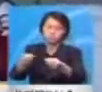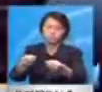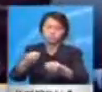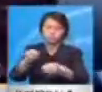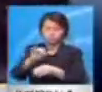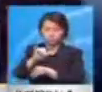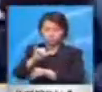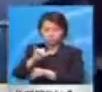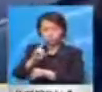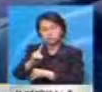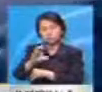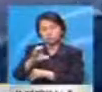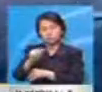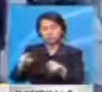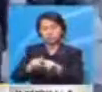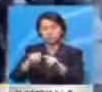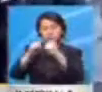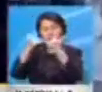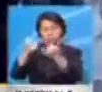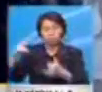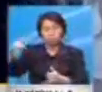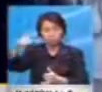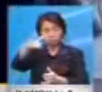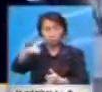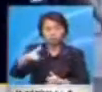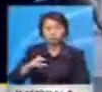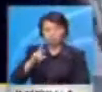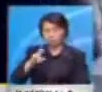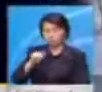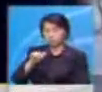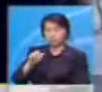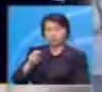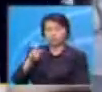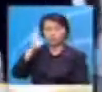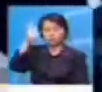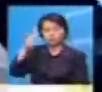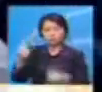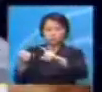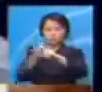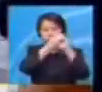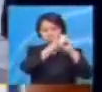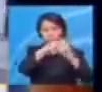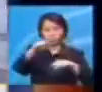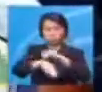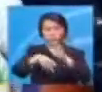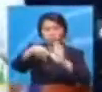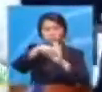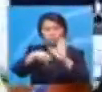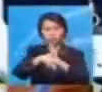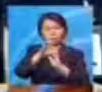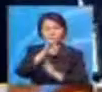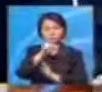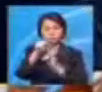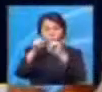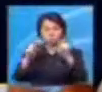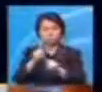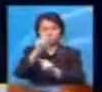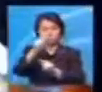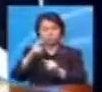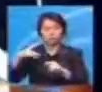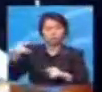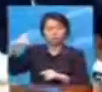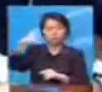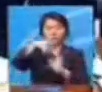DCA sebagai Syarikat penerbangan rayani Air akan digantung di bawah peraturan 871 peraturan